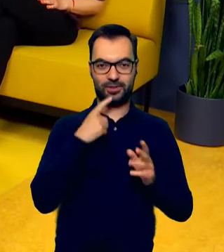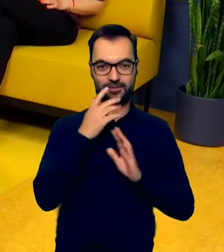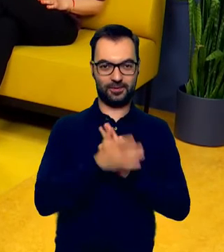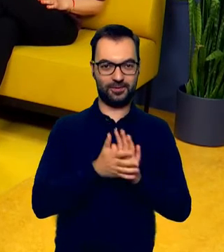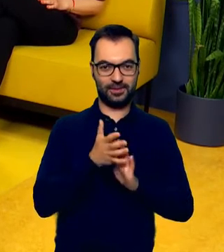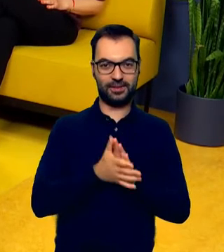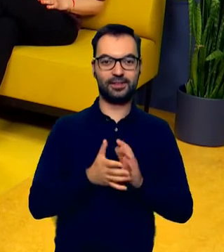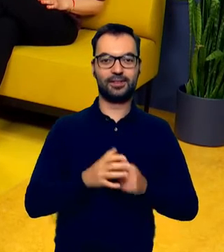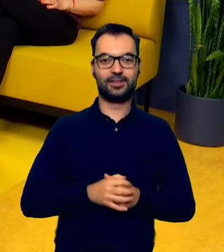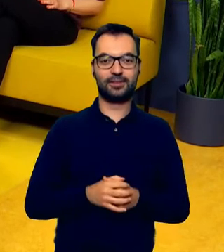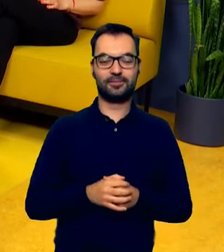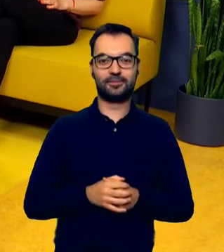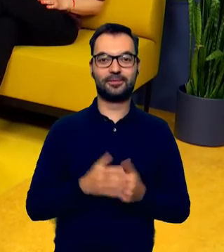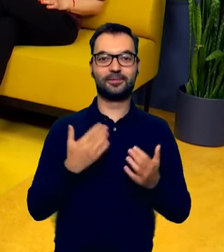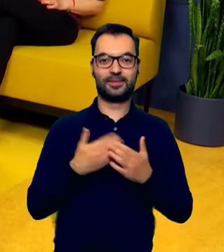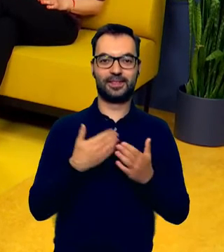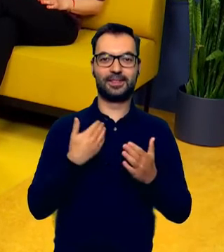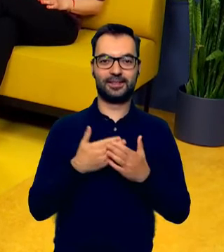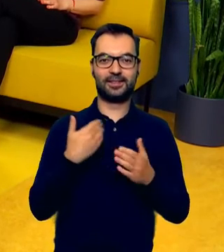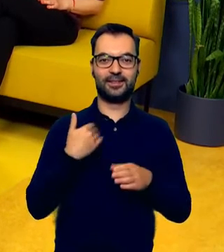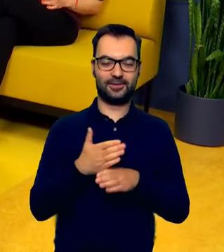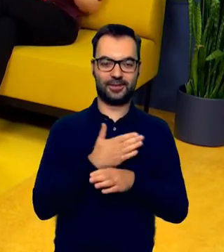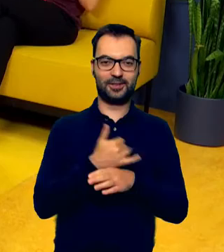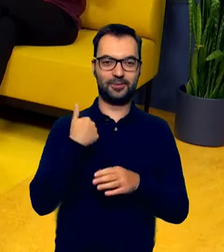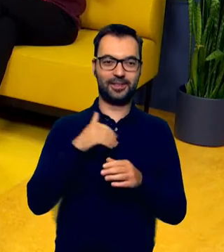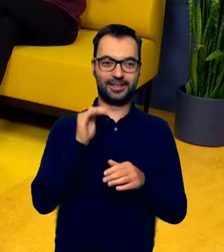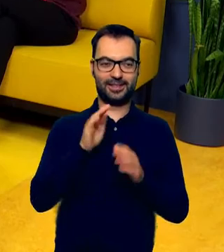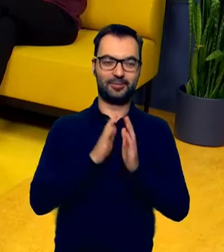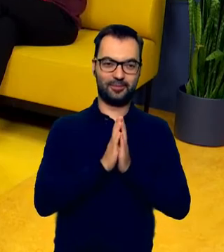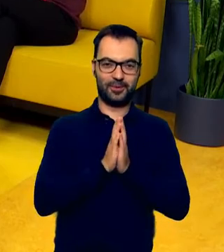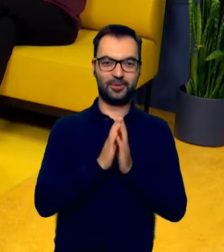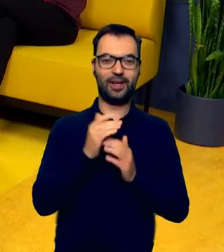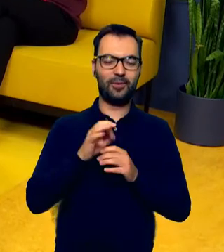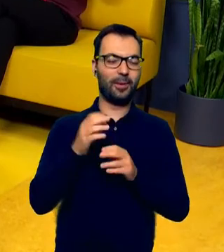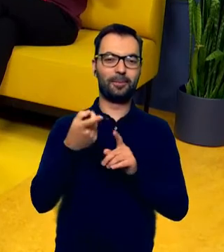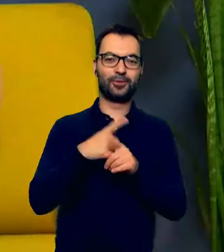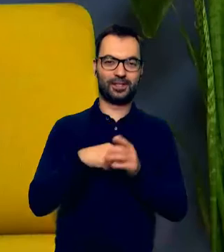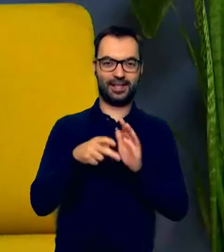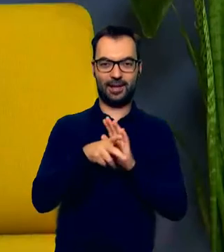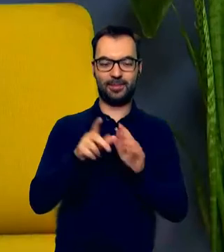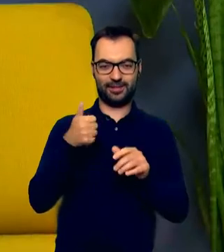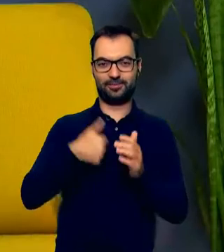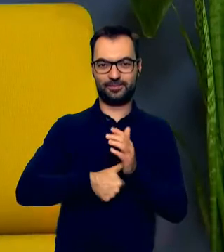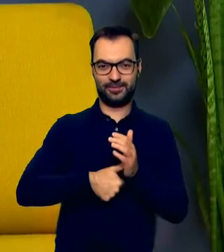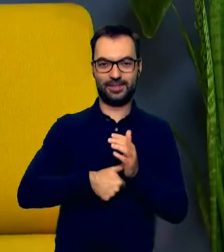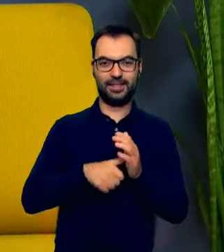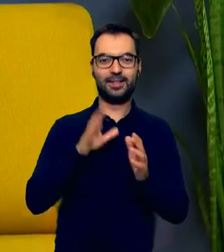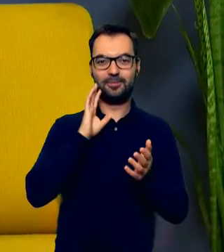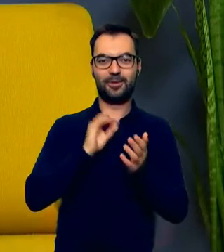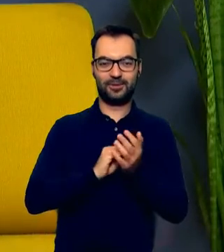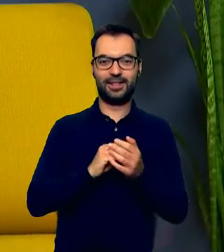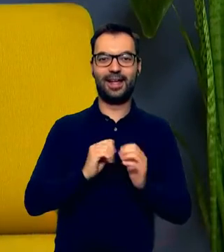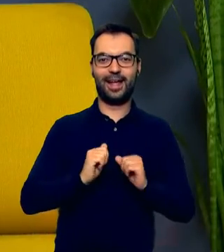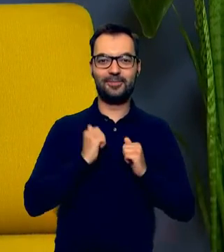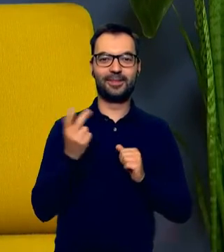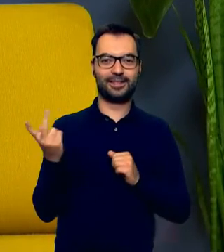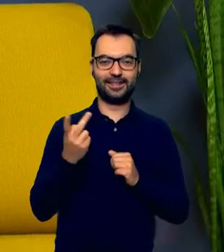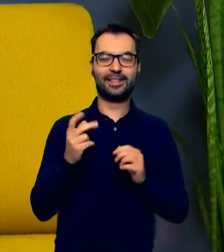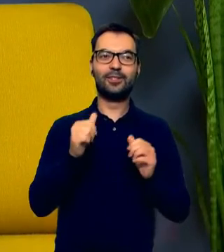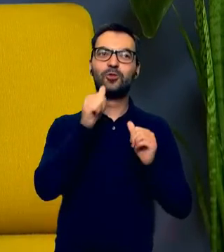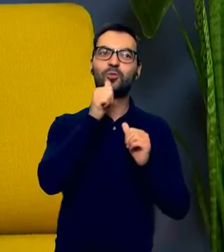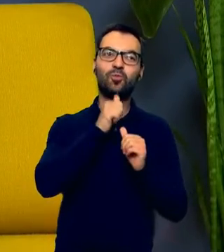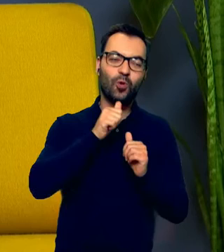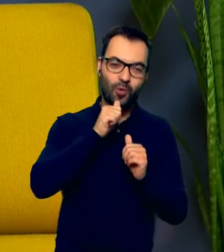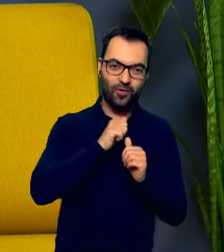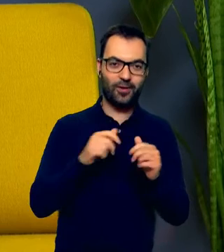spotkanie na język migowy i stąd też prośba, którą wyraziłam poza jeszcze anteną, ale teraz to powtórzę, o to, żebyście